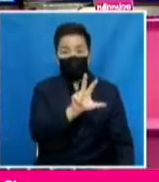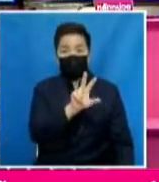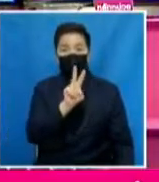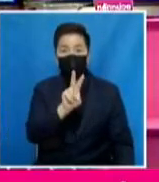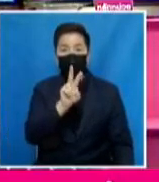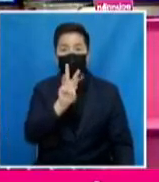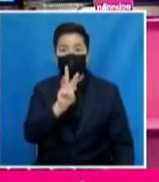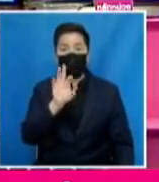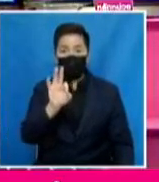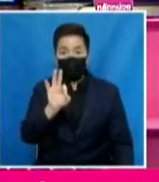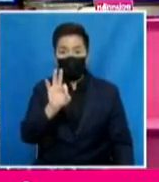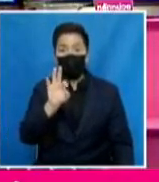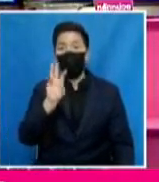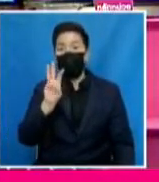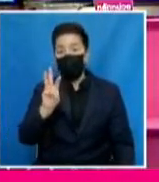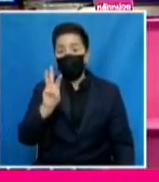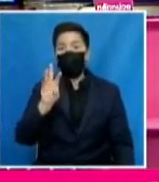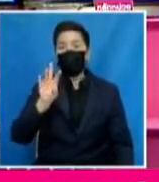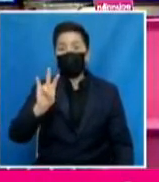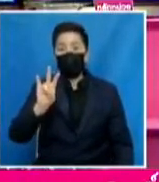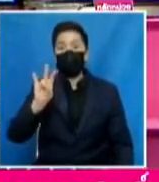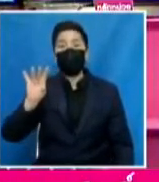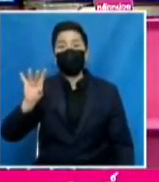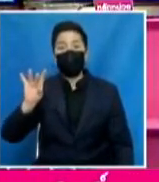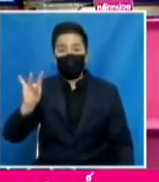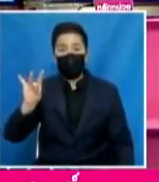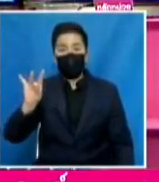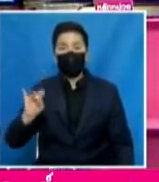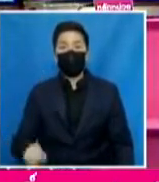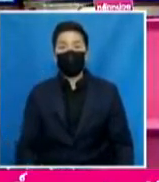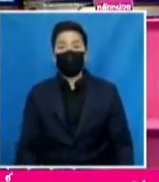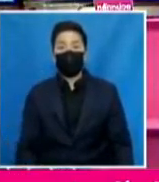6 9 6 7 8